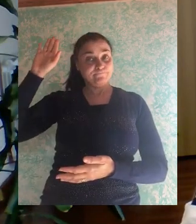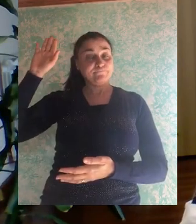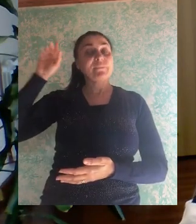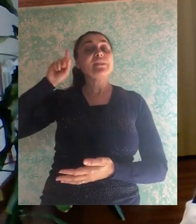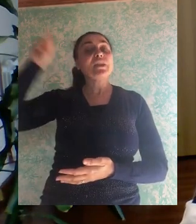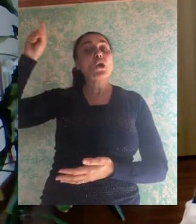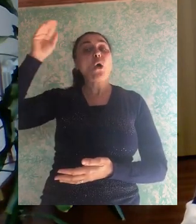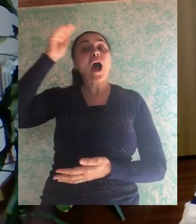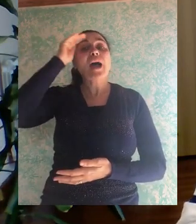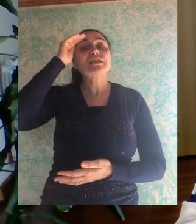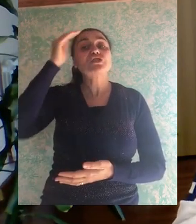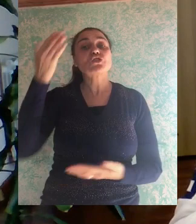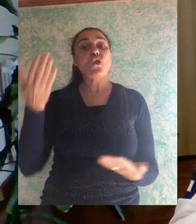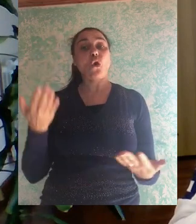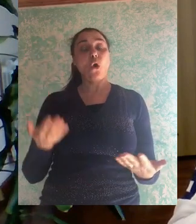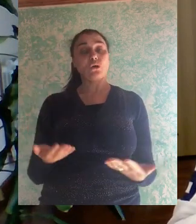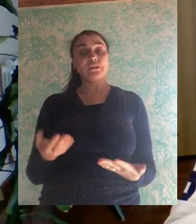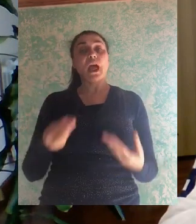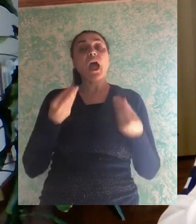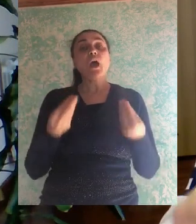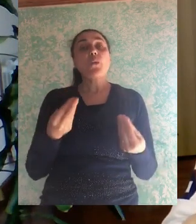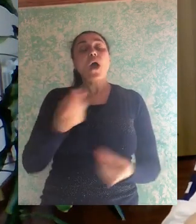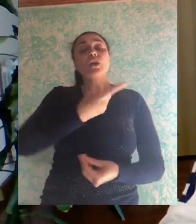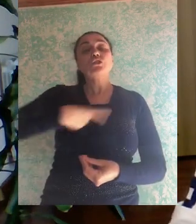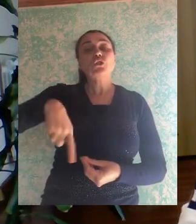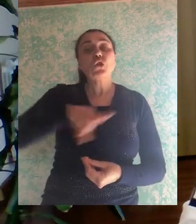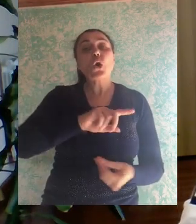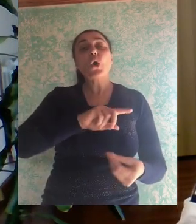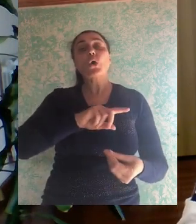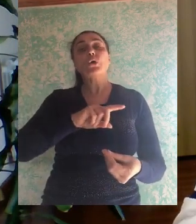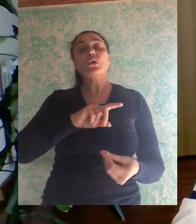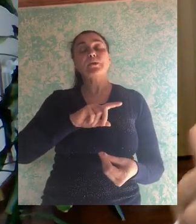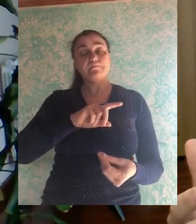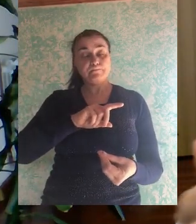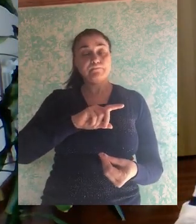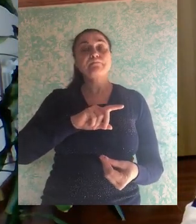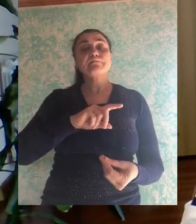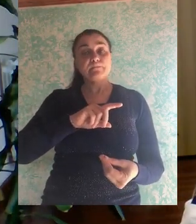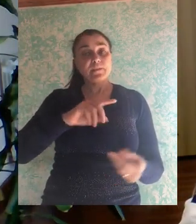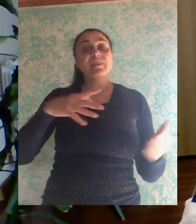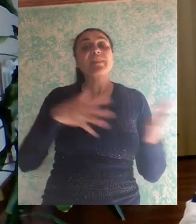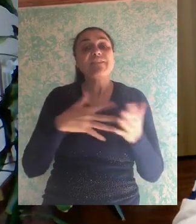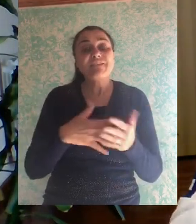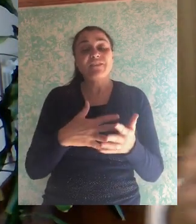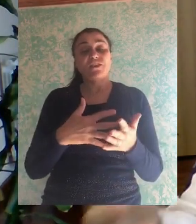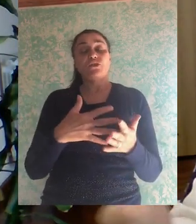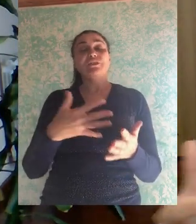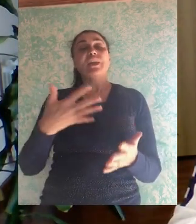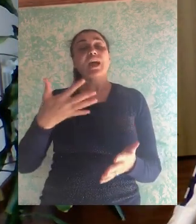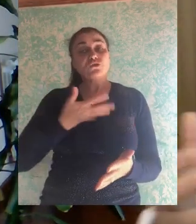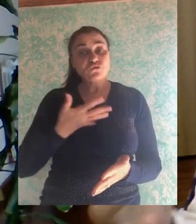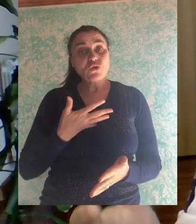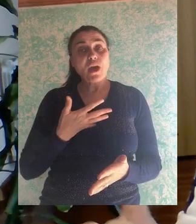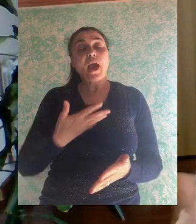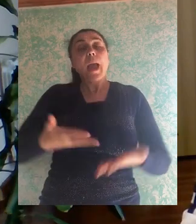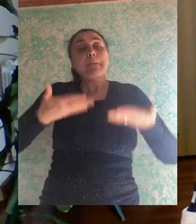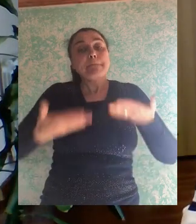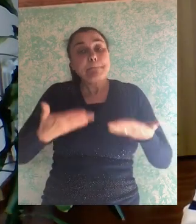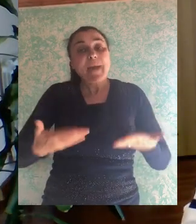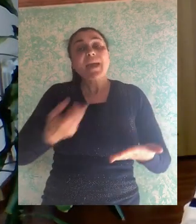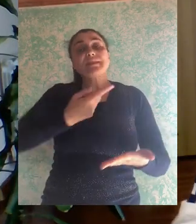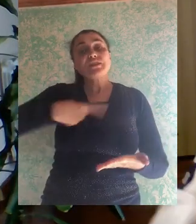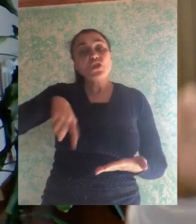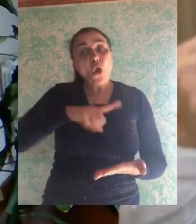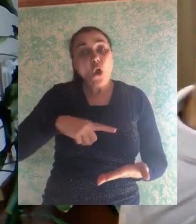nei confronti dei nostri affanni sa i pesi schiaccianti a volte